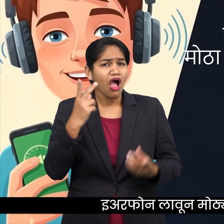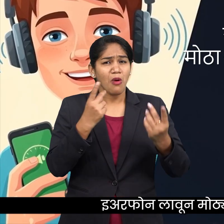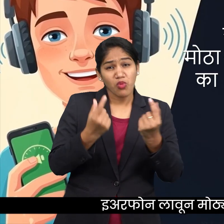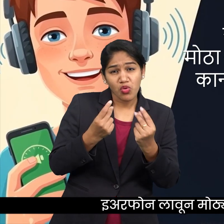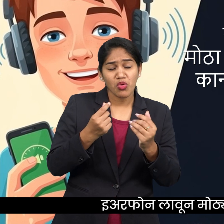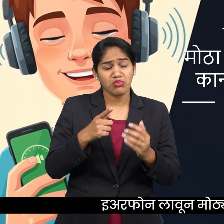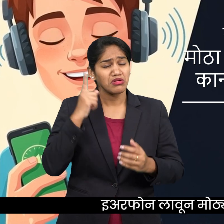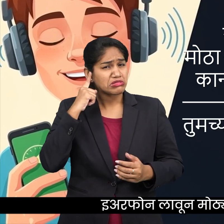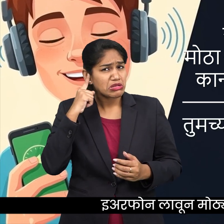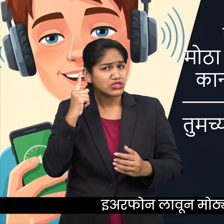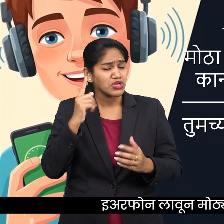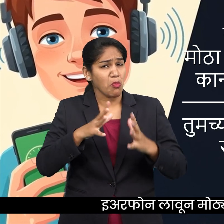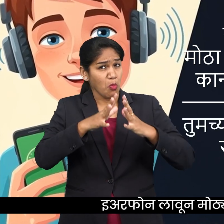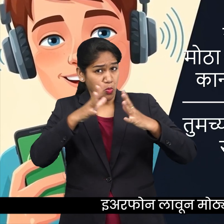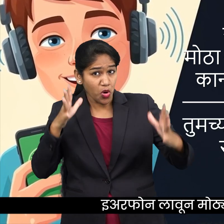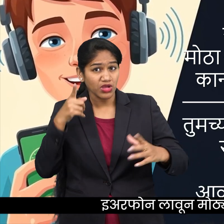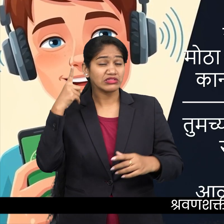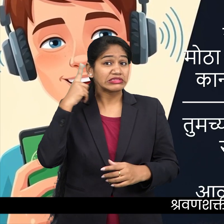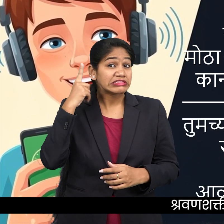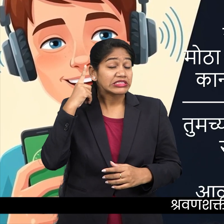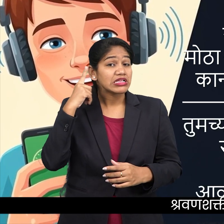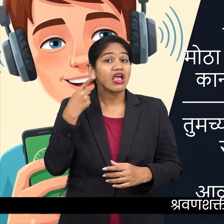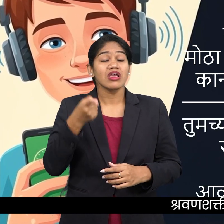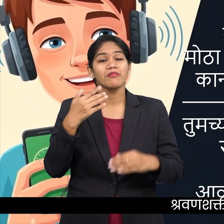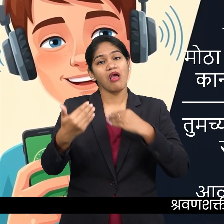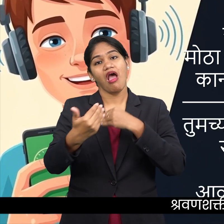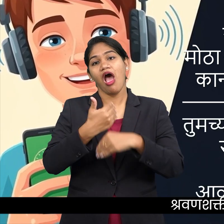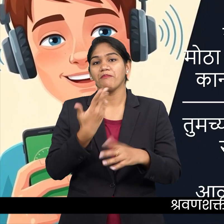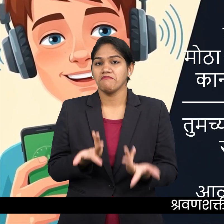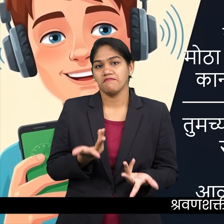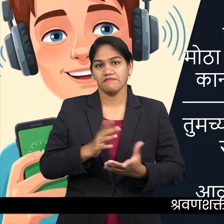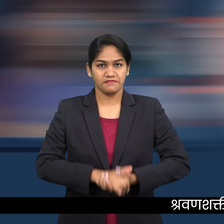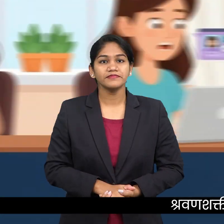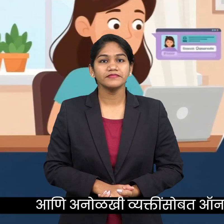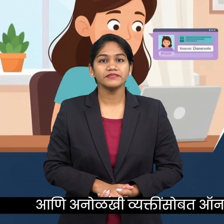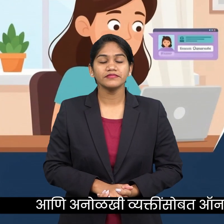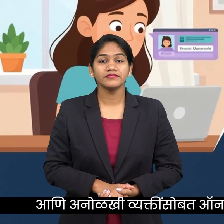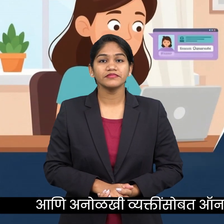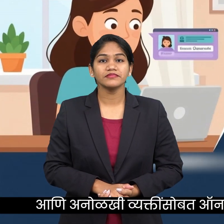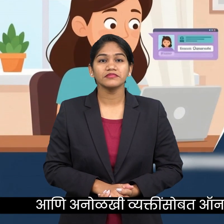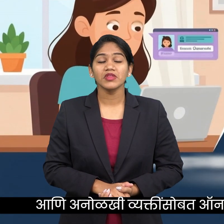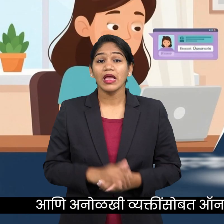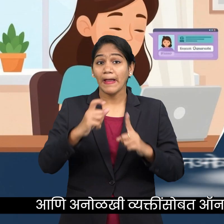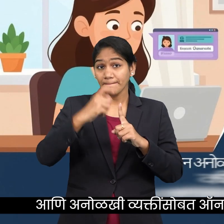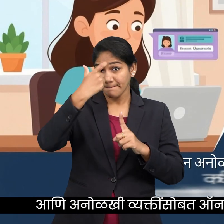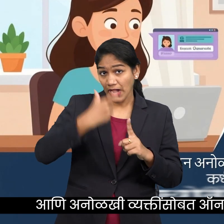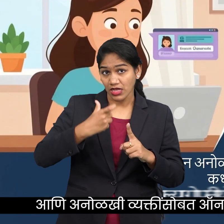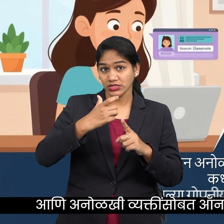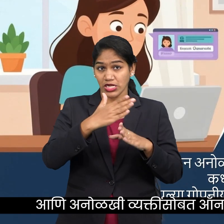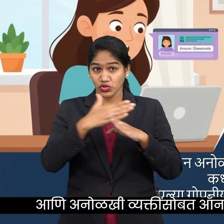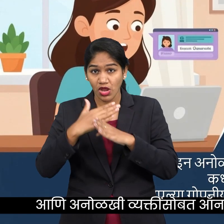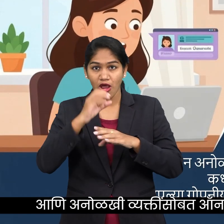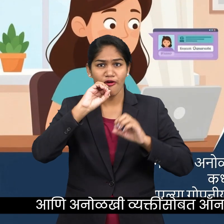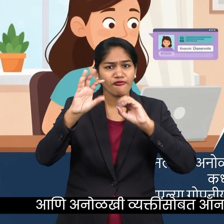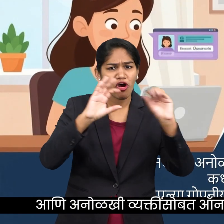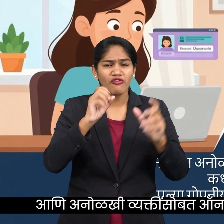इयरफोन लावून मोठ्या आवाजात संगीत ऐकल्याने आपल्या श्रवण शक्तीला नुकसान होऊ शकते आणि अनोळखी व्यक्तींसोबत ऑनलाईन